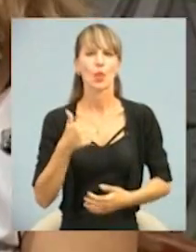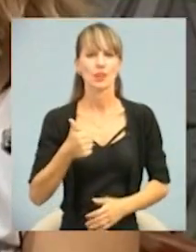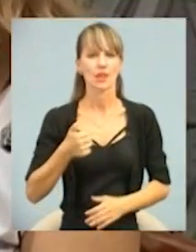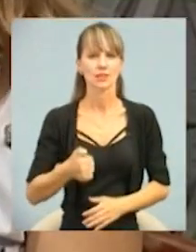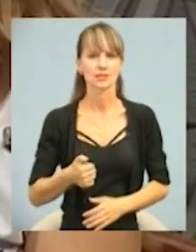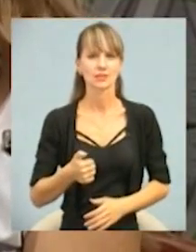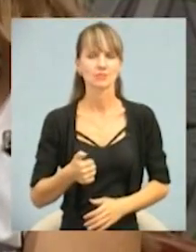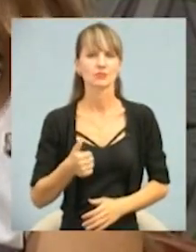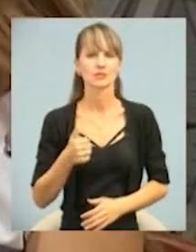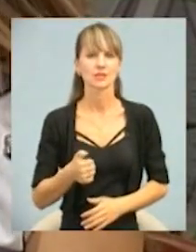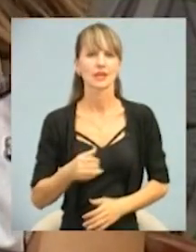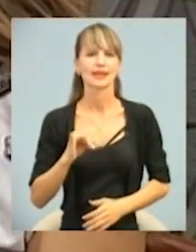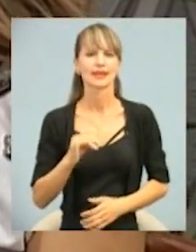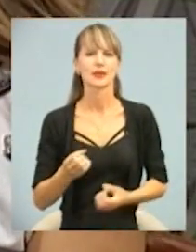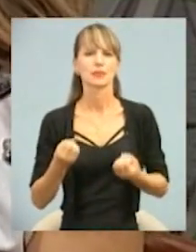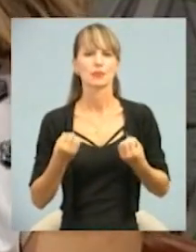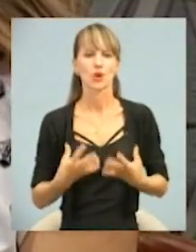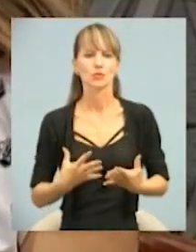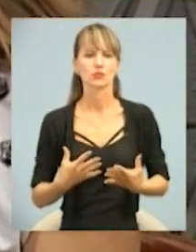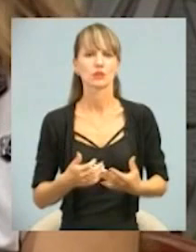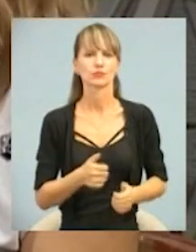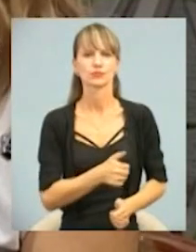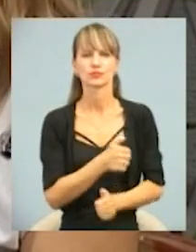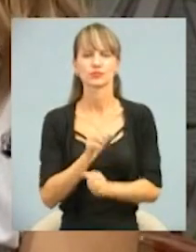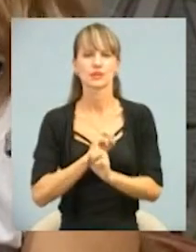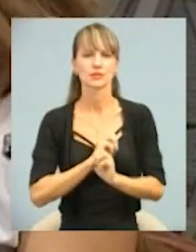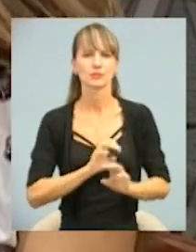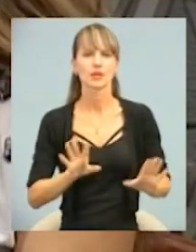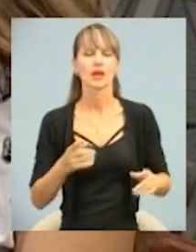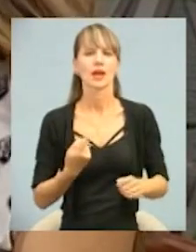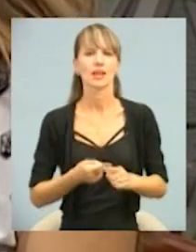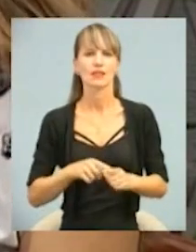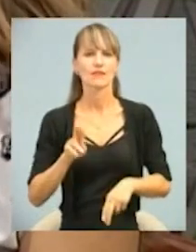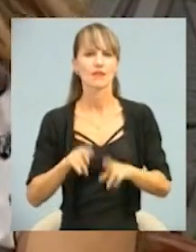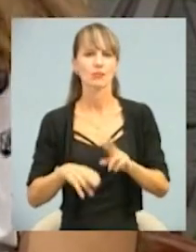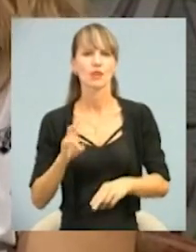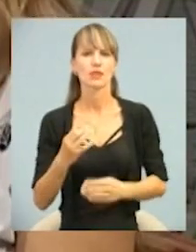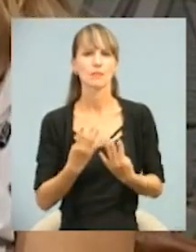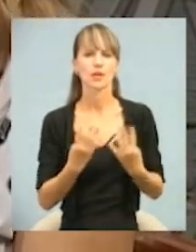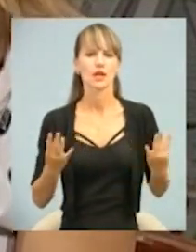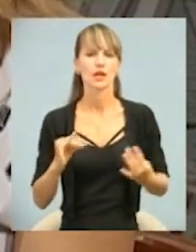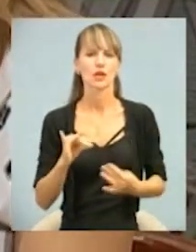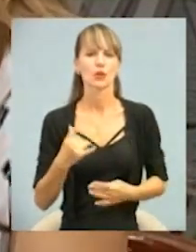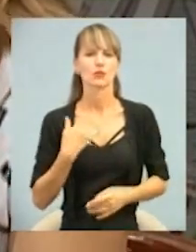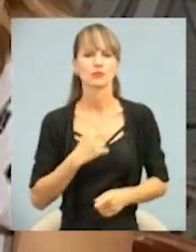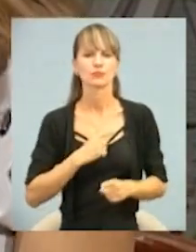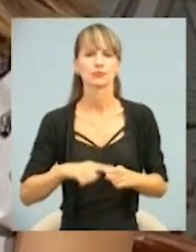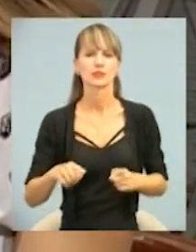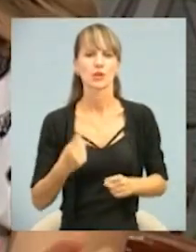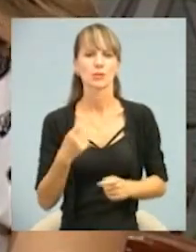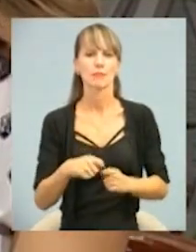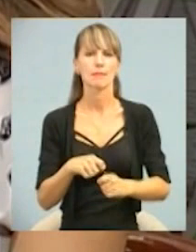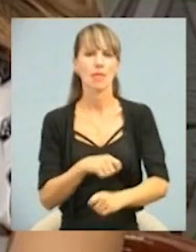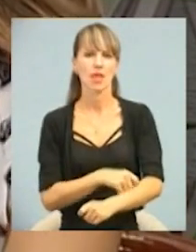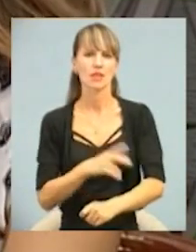натиском натискаємо і просто розпорошуємо, розприскуємо цю фарбу на паркан. І в нас моментально, буквально там метр